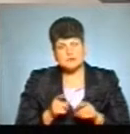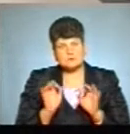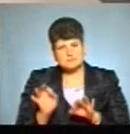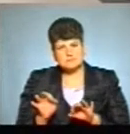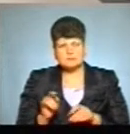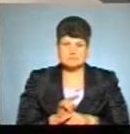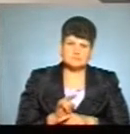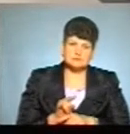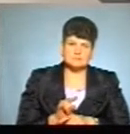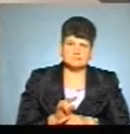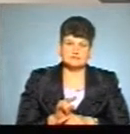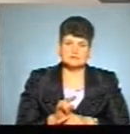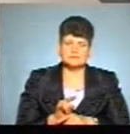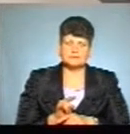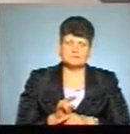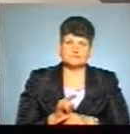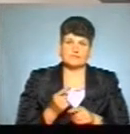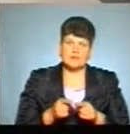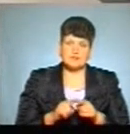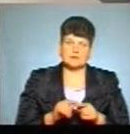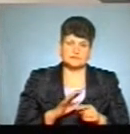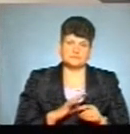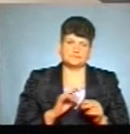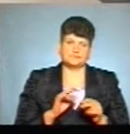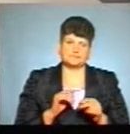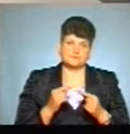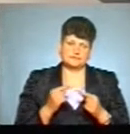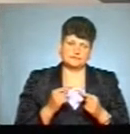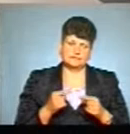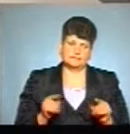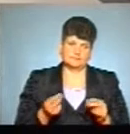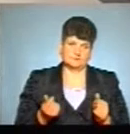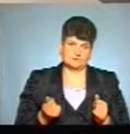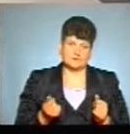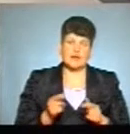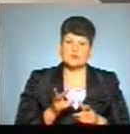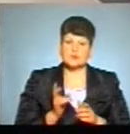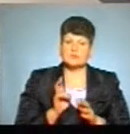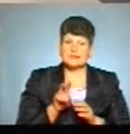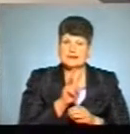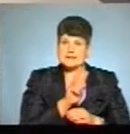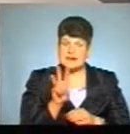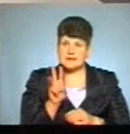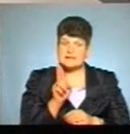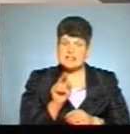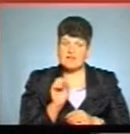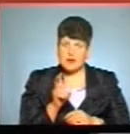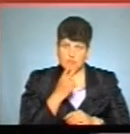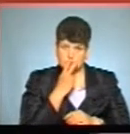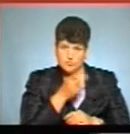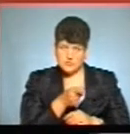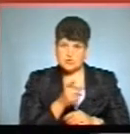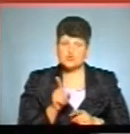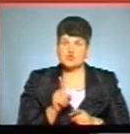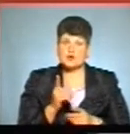так. Ну, тобто, чи відбувалося залучення коштів іншим шляхом. Якщо зайти на сайт ЦВК, ми можемо побачити, що є